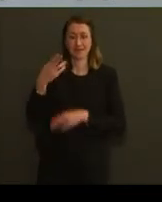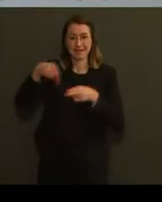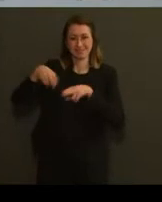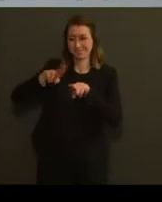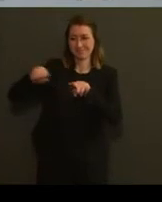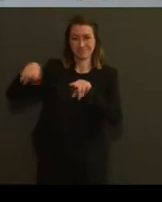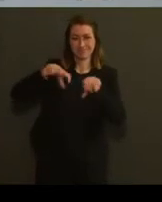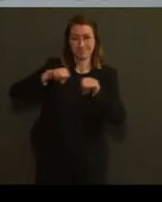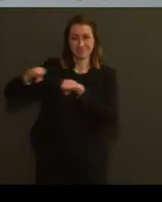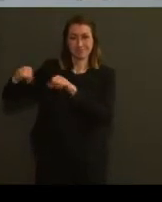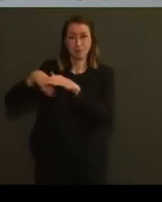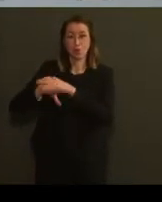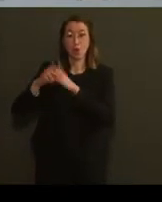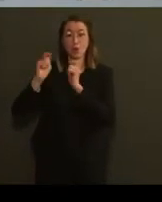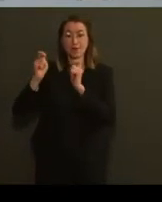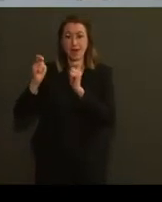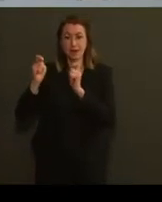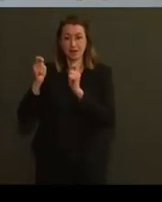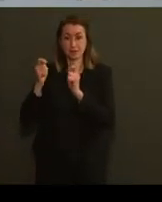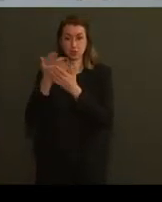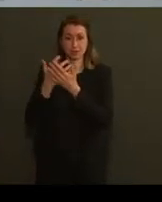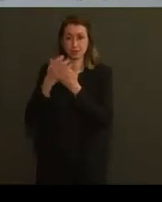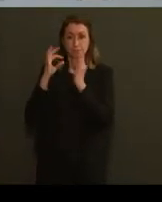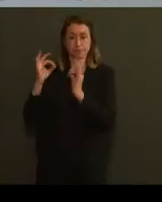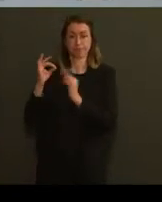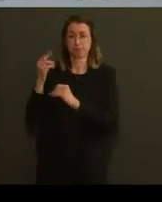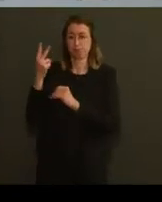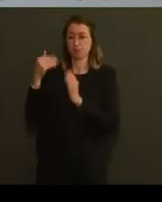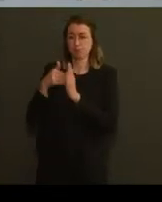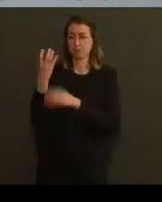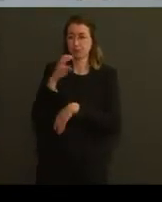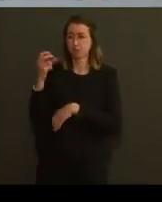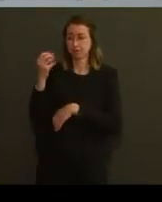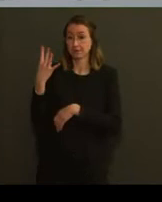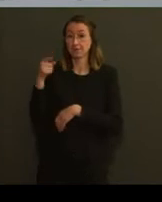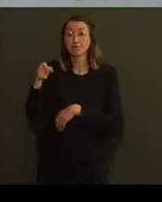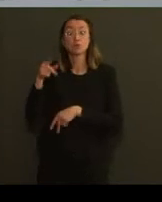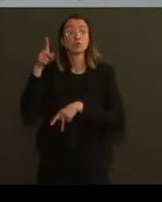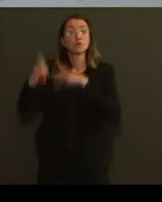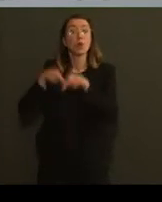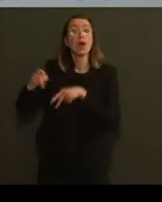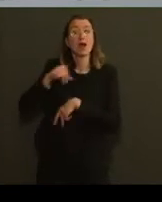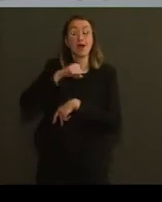dont 412 le sont en soins intensifs et la moitié d'entre eux, à peu près, est ventilée.